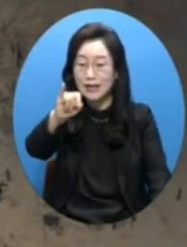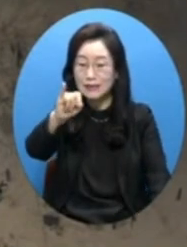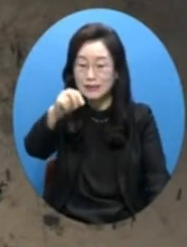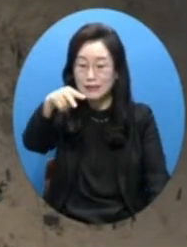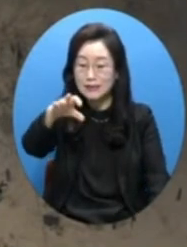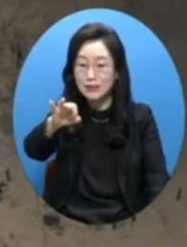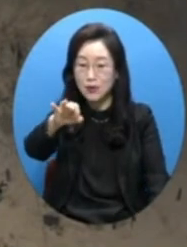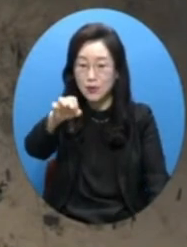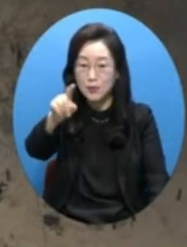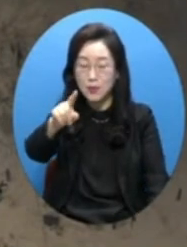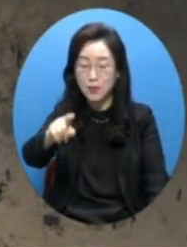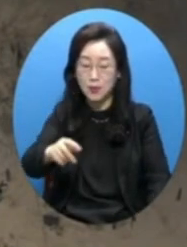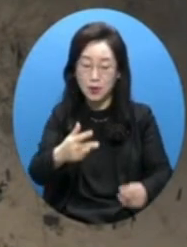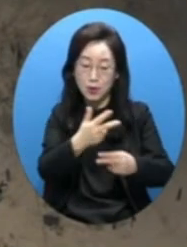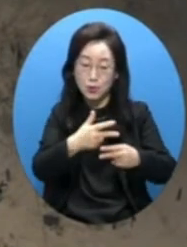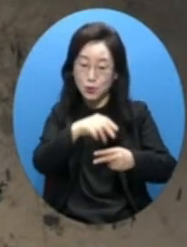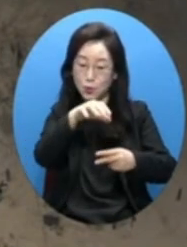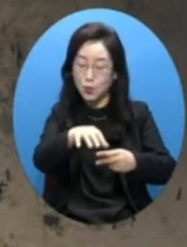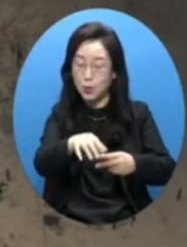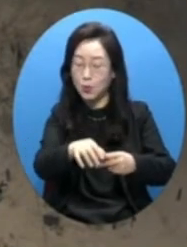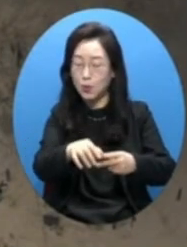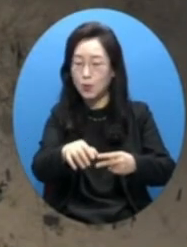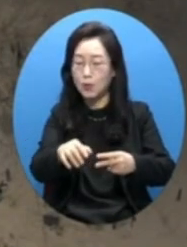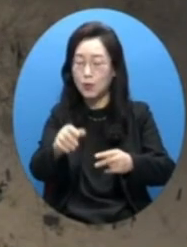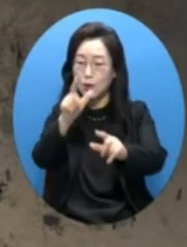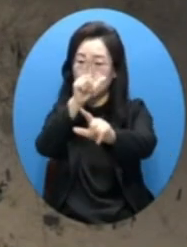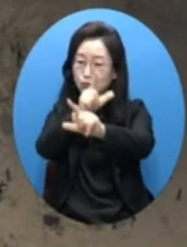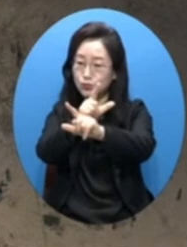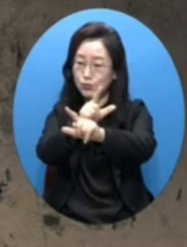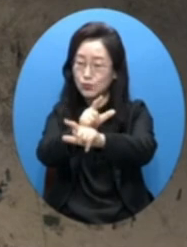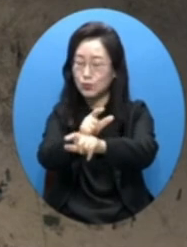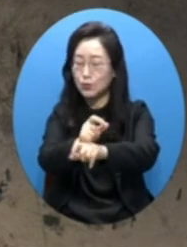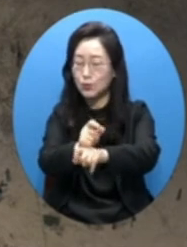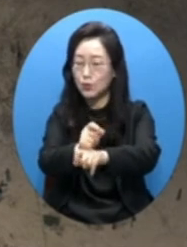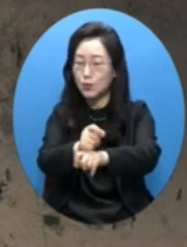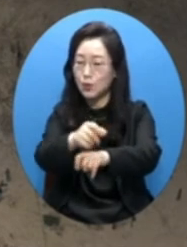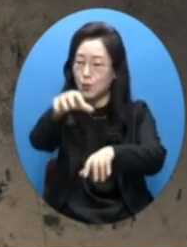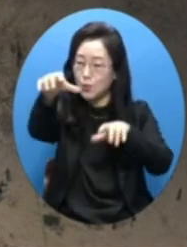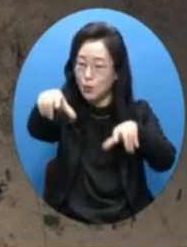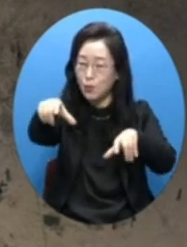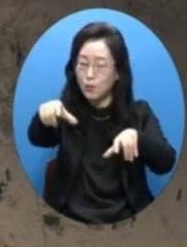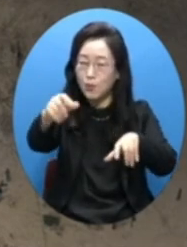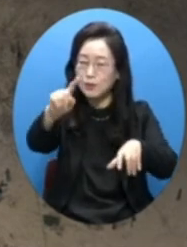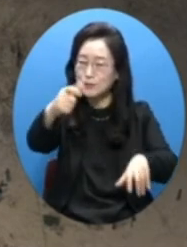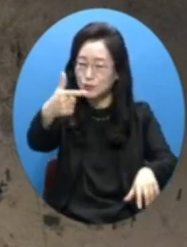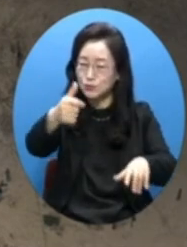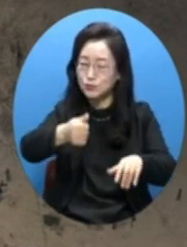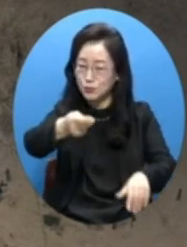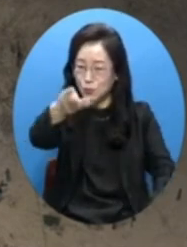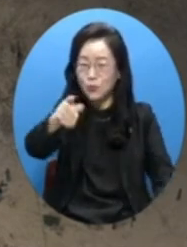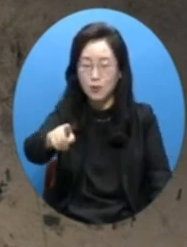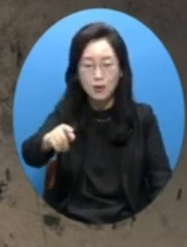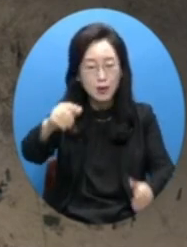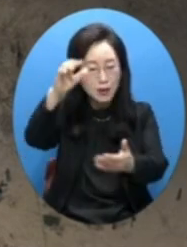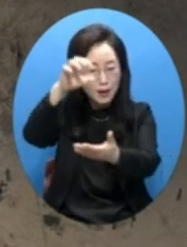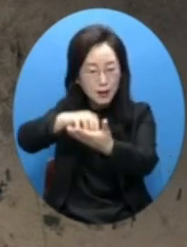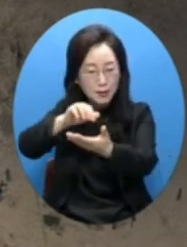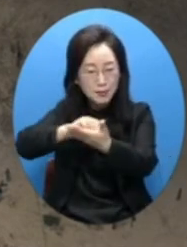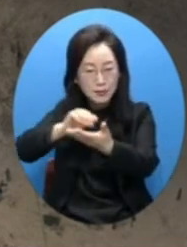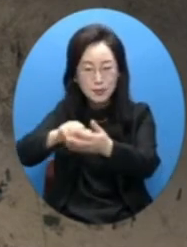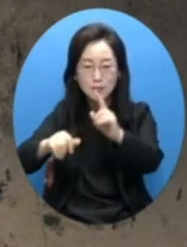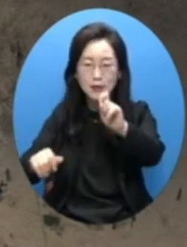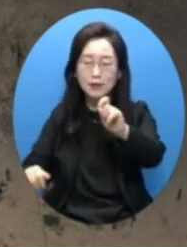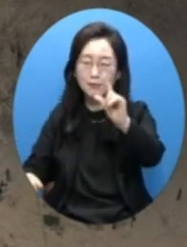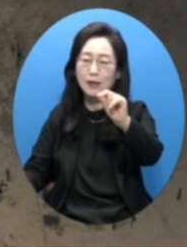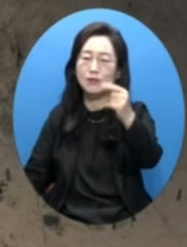여류교에서 독서적으로 약 16기로미터 떨어져 있고 인구 만에 앉은 작은